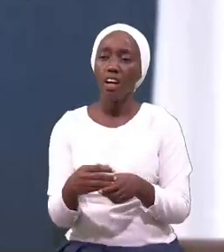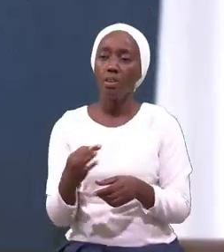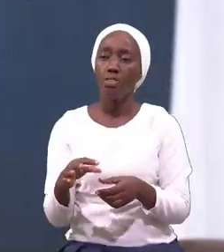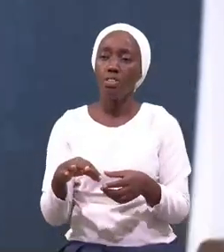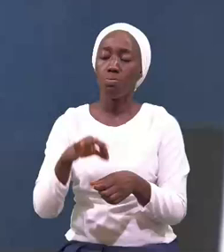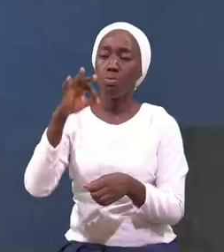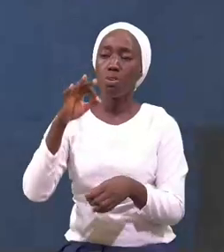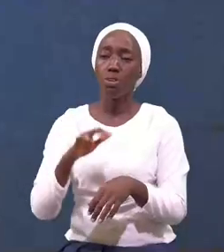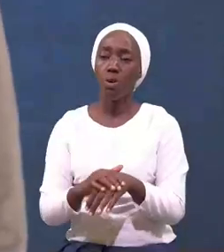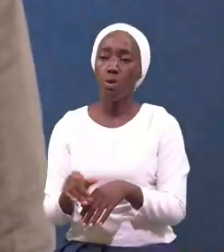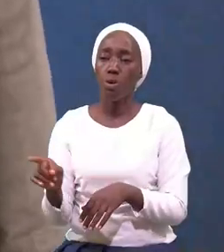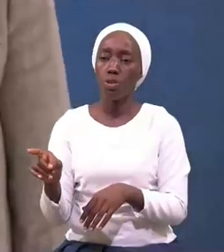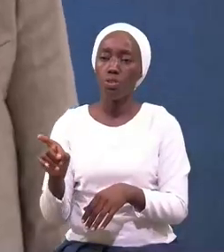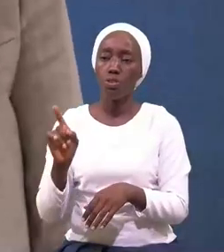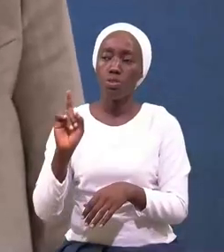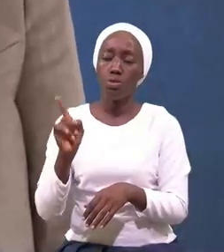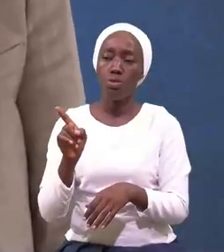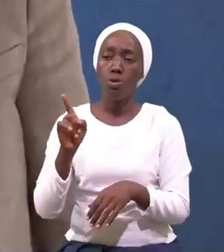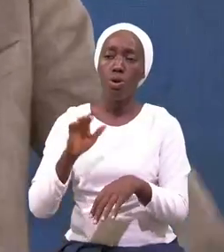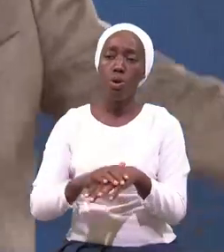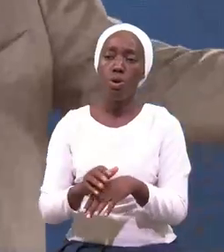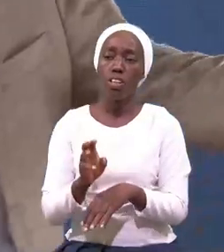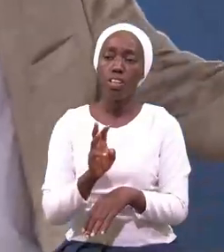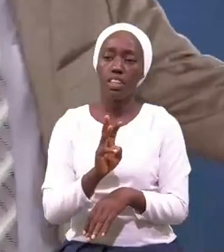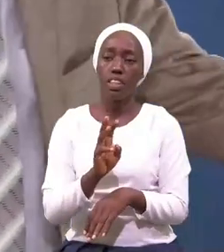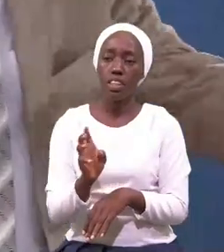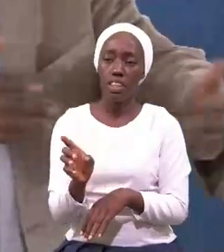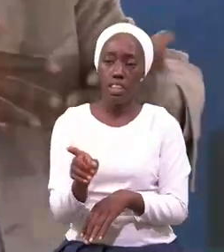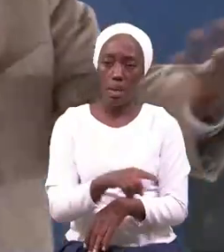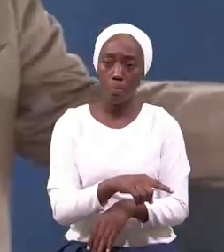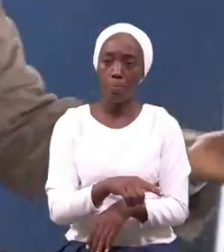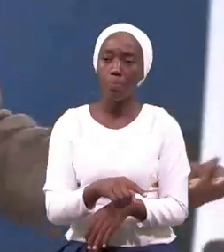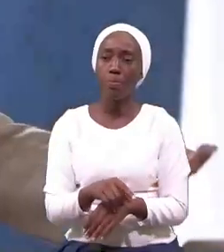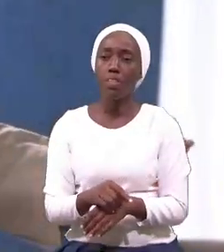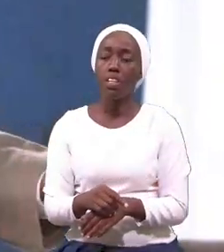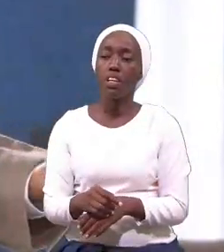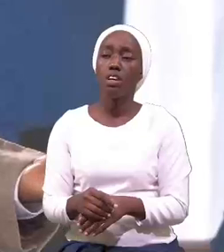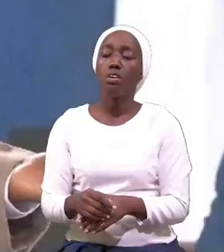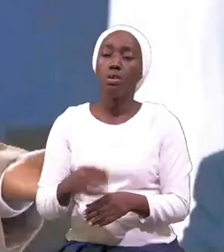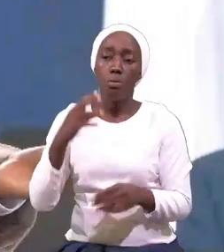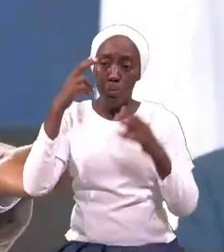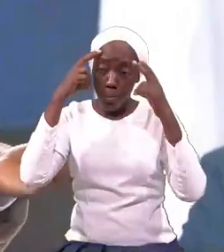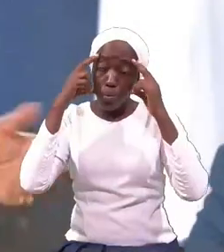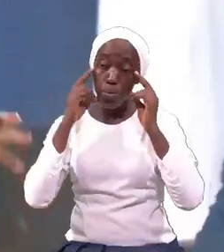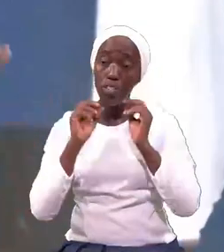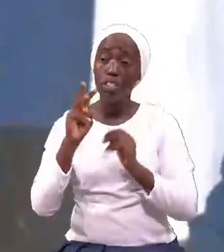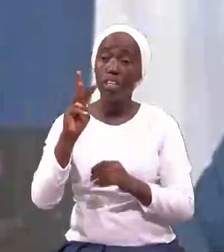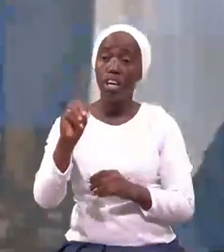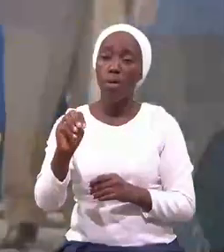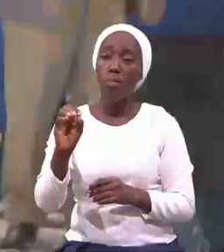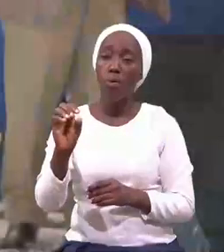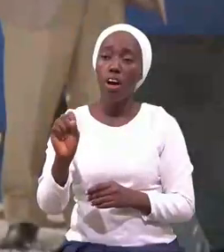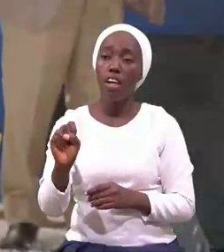Et je prendrai une part de l'Esprit qui est en toi pour le mettre en eux. Et Moïse a rassemblé 70 anciens.